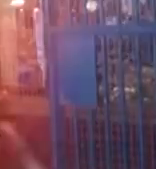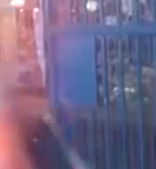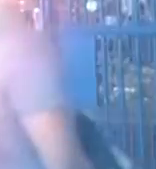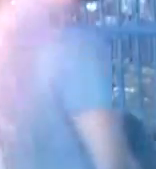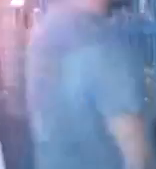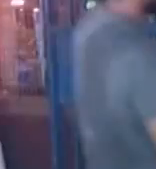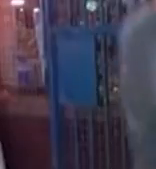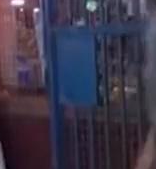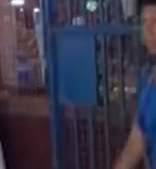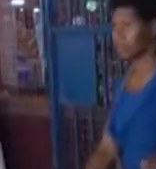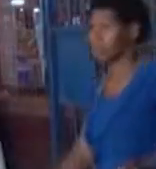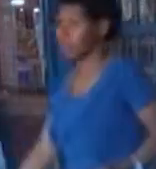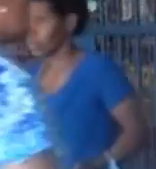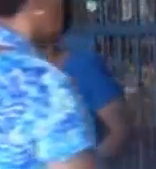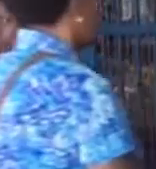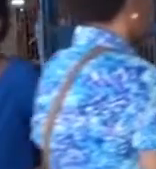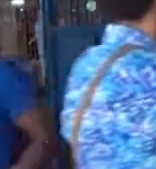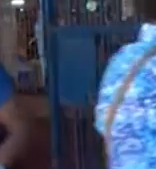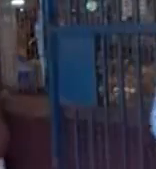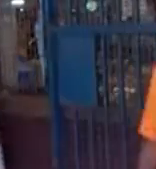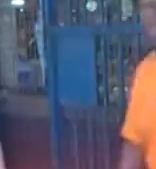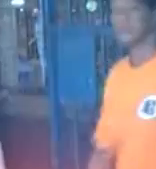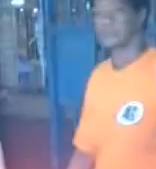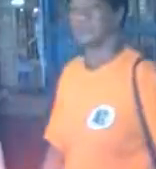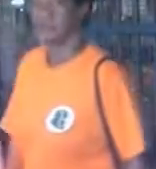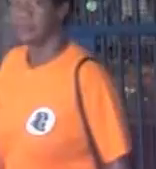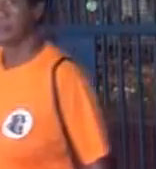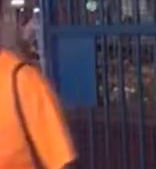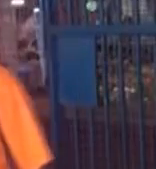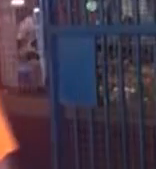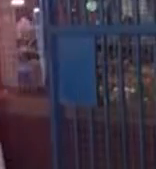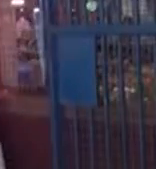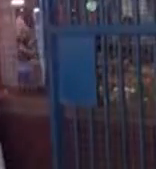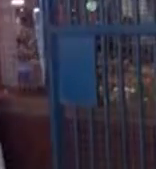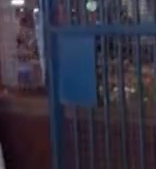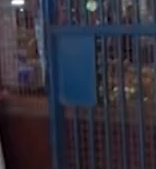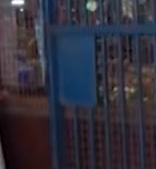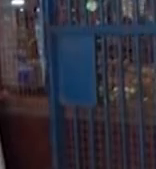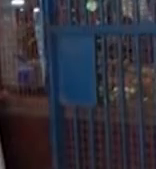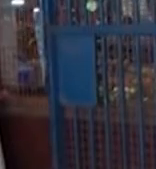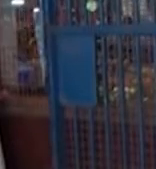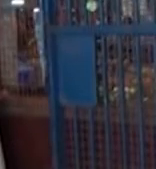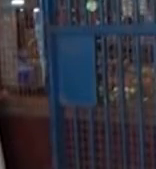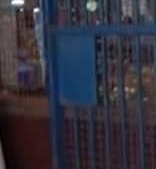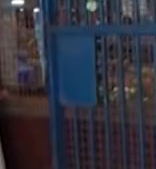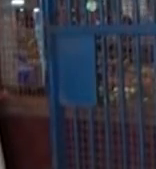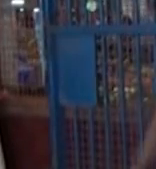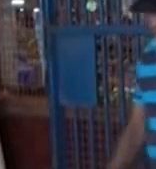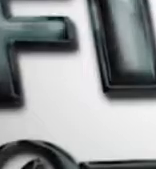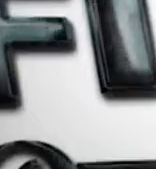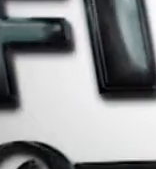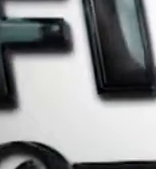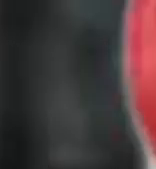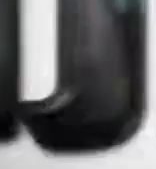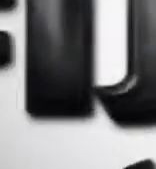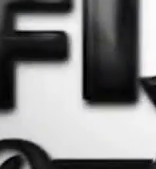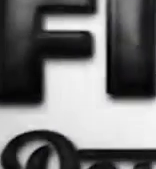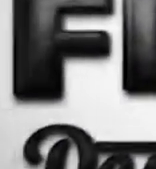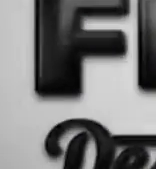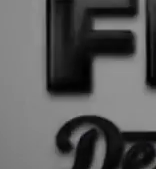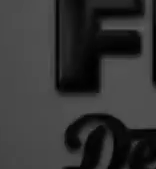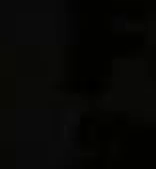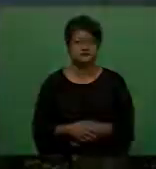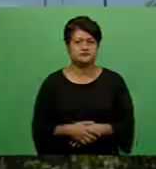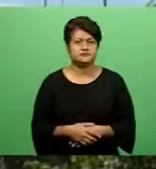कुमार स्वामी नायक है गोंगो लिबू लटोका रेडियो FIJI 2 में पुराना गाना लगे हमें बहुत अच्छा लगे रेडियो FIJI